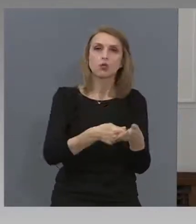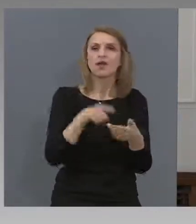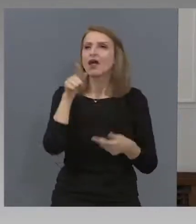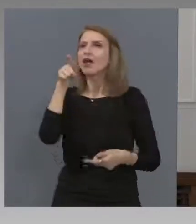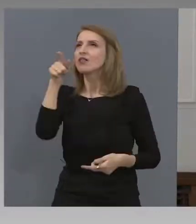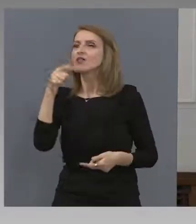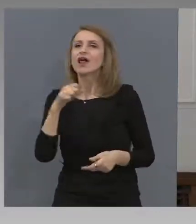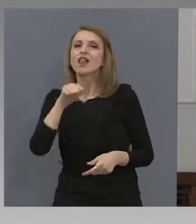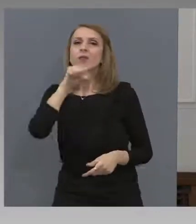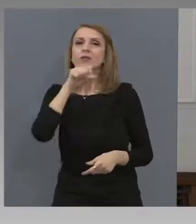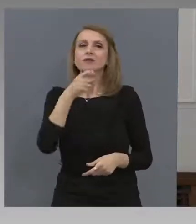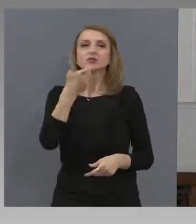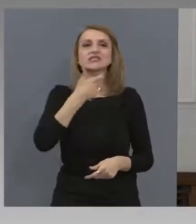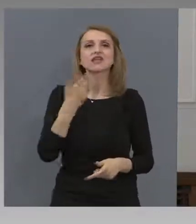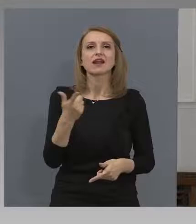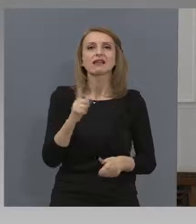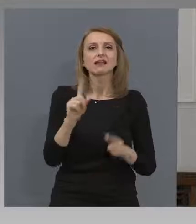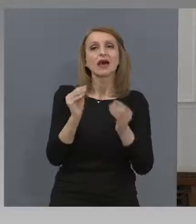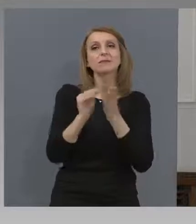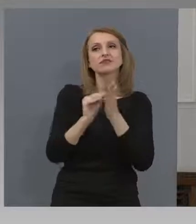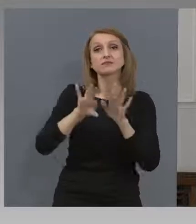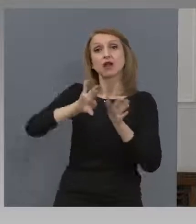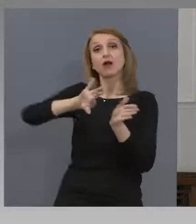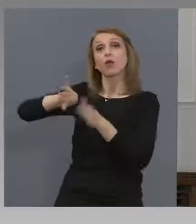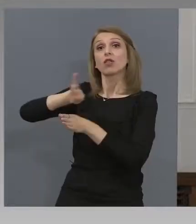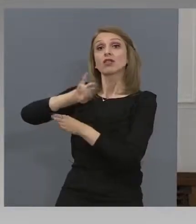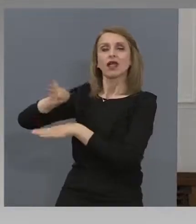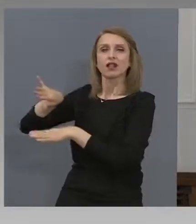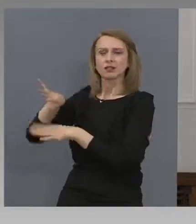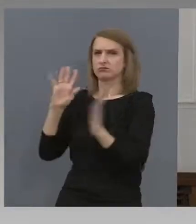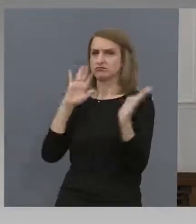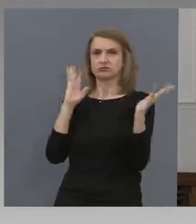сирене. Няма смисъл да го отделяме някъде в страни, защото